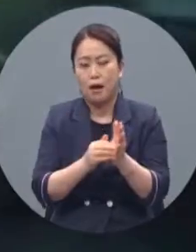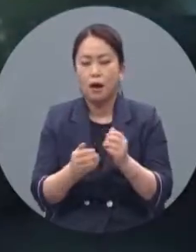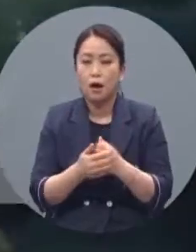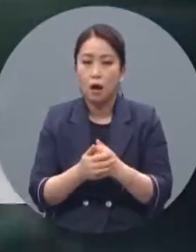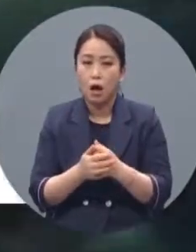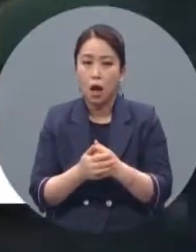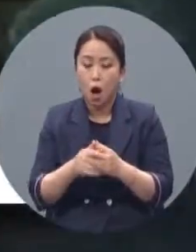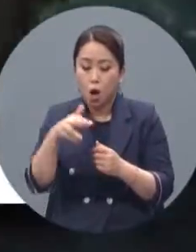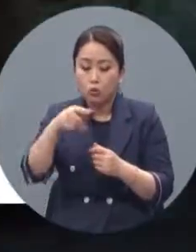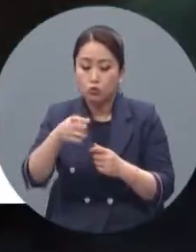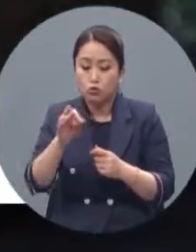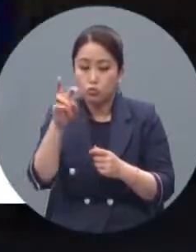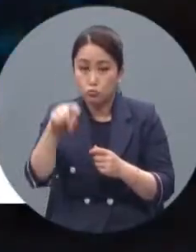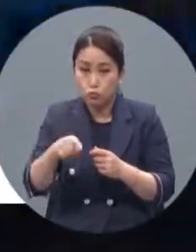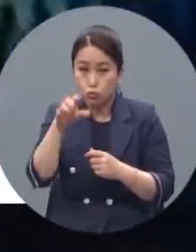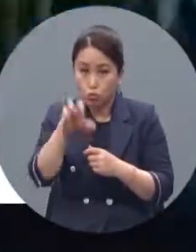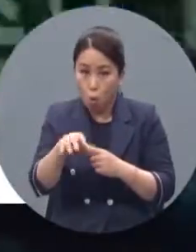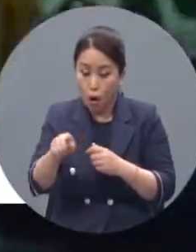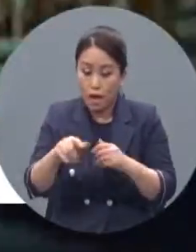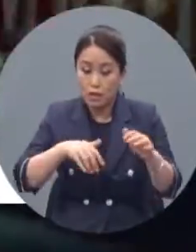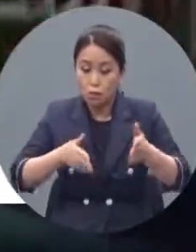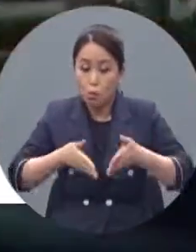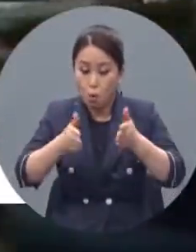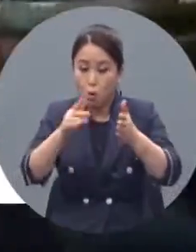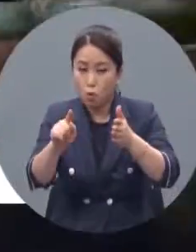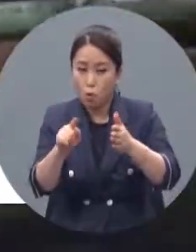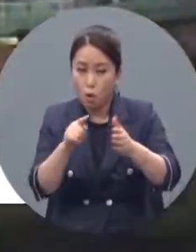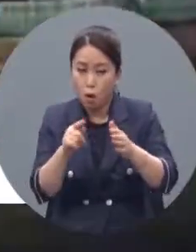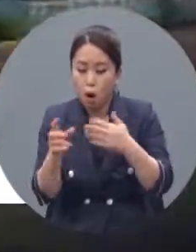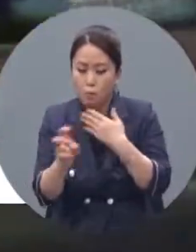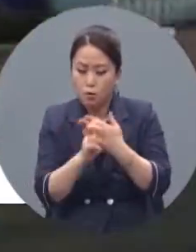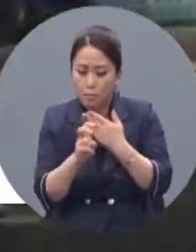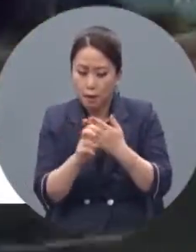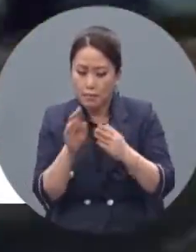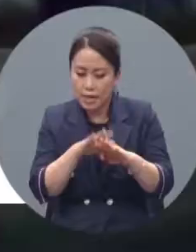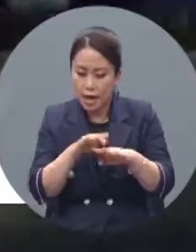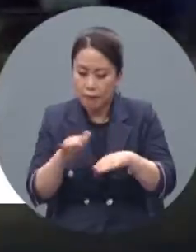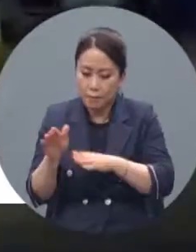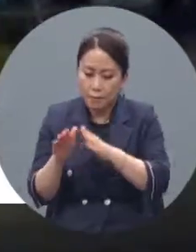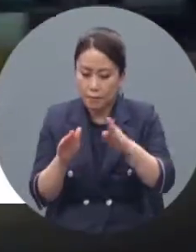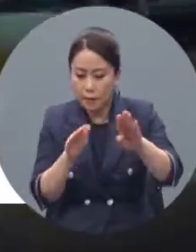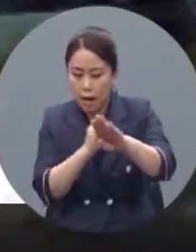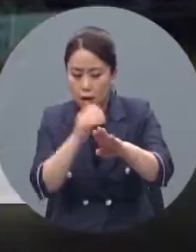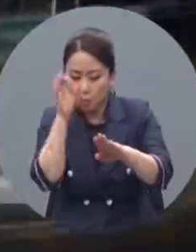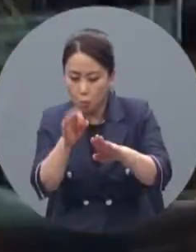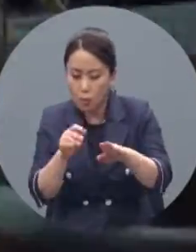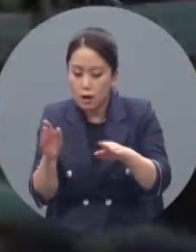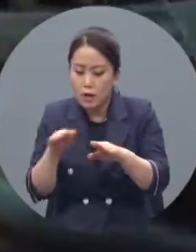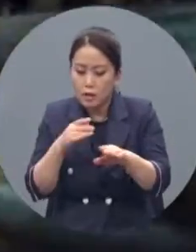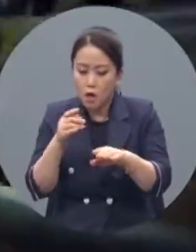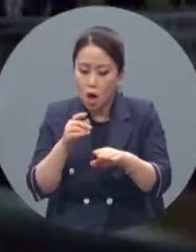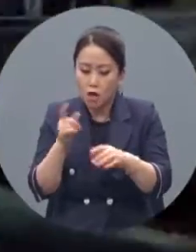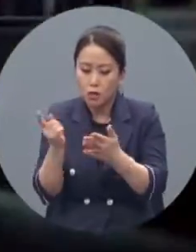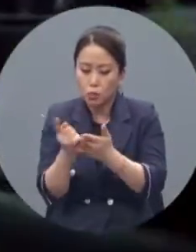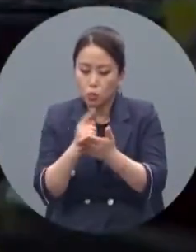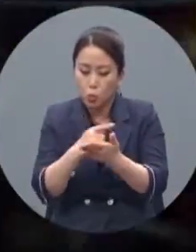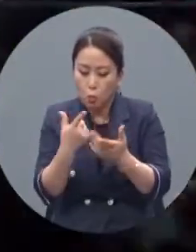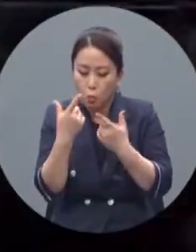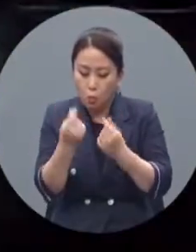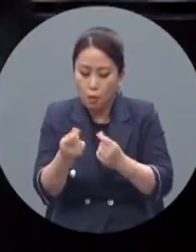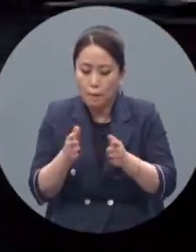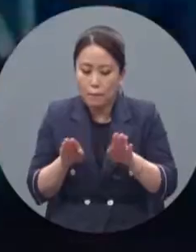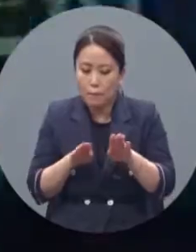부산 충무동의 한 도로. 한 차량이 불법 차로 변경 차를 발견하고는 서서히 속도를 맞추더니 일부러